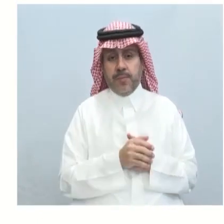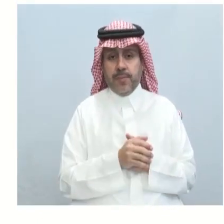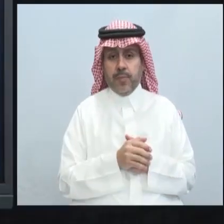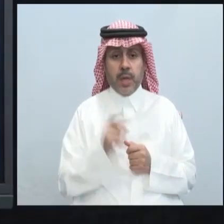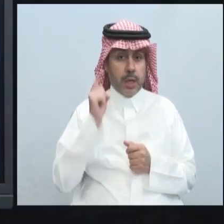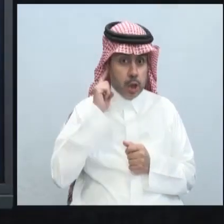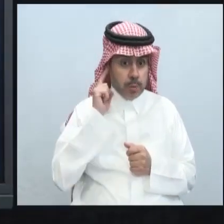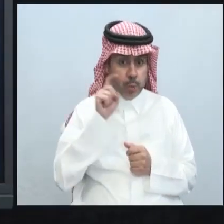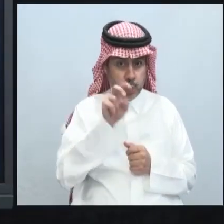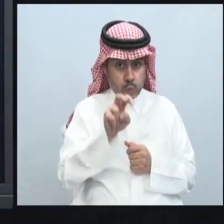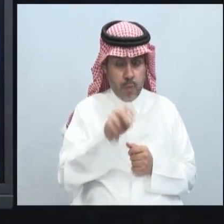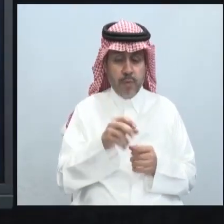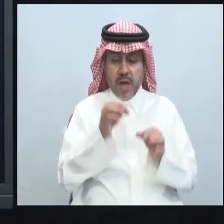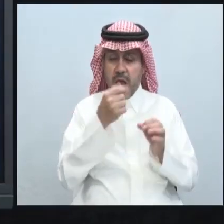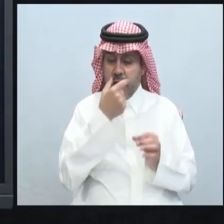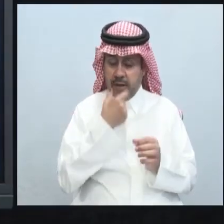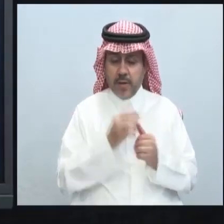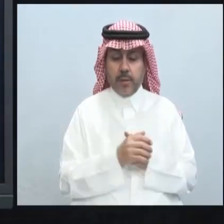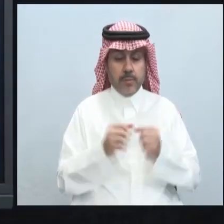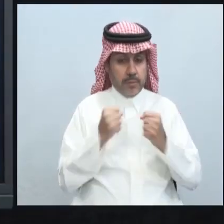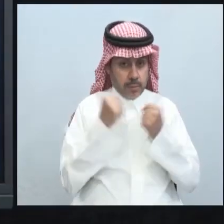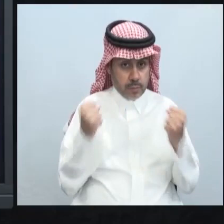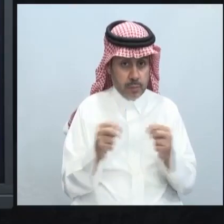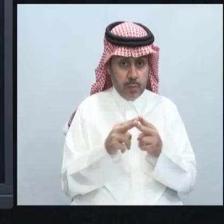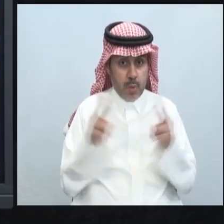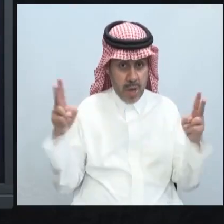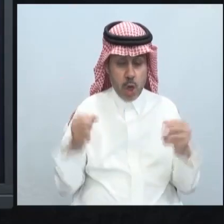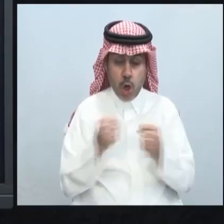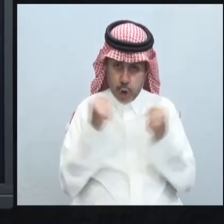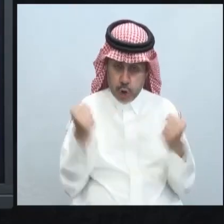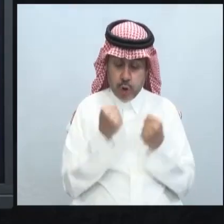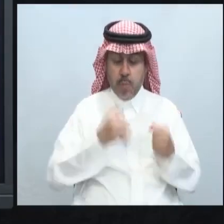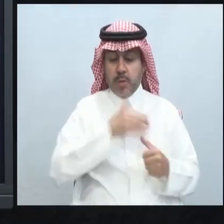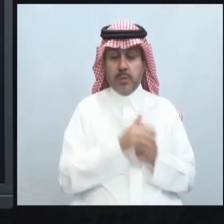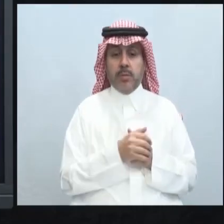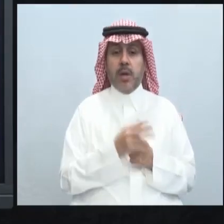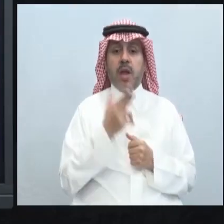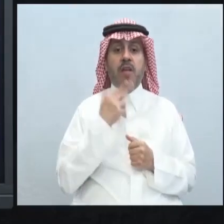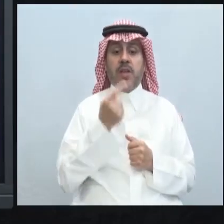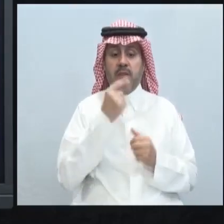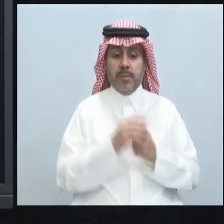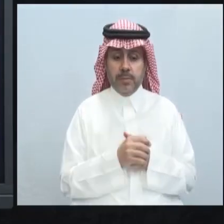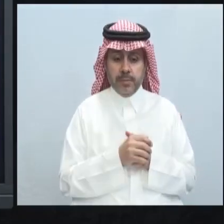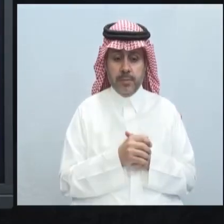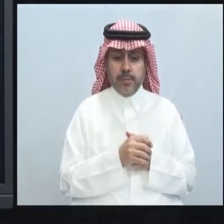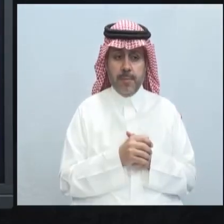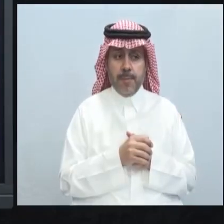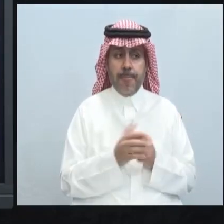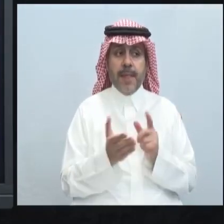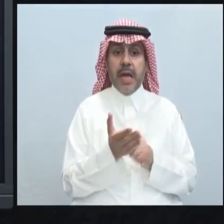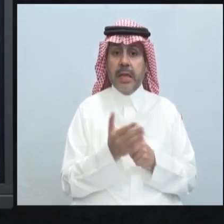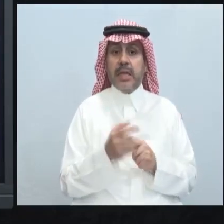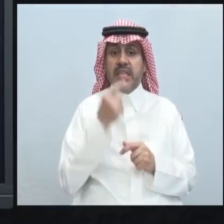يبين حرص النبي صلى الله عليه وسلم على نظافه الفم والاسنان واليدين